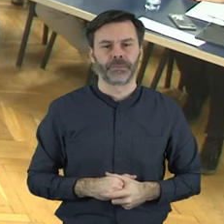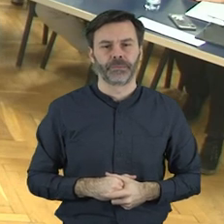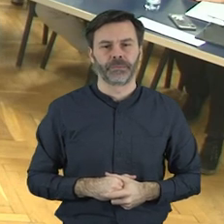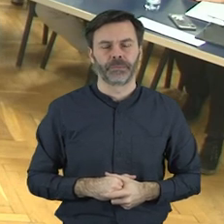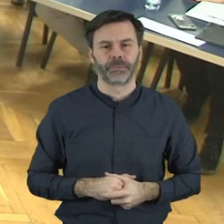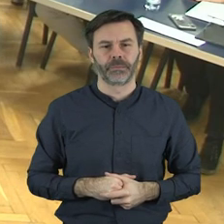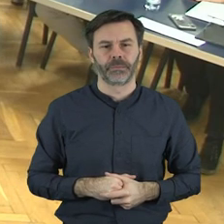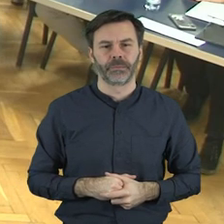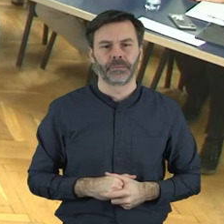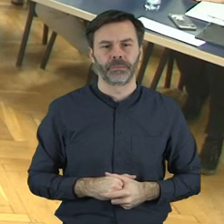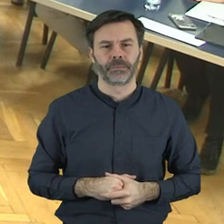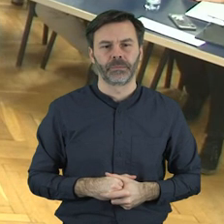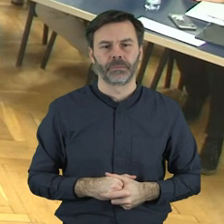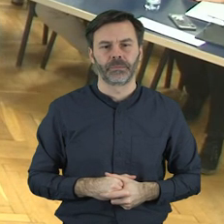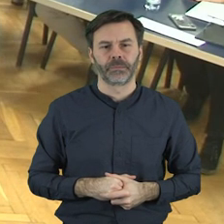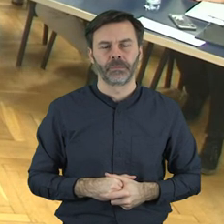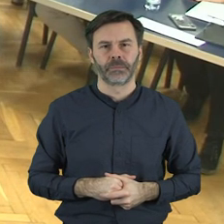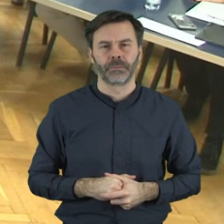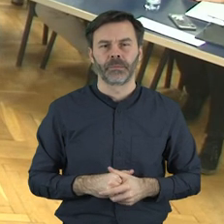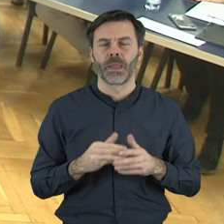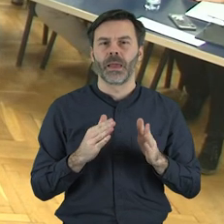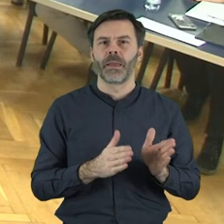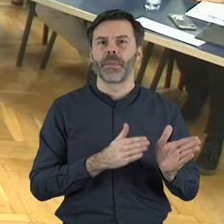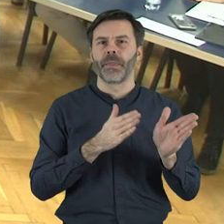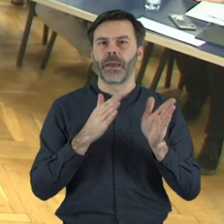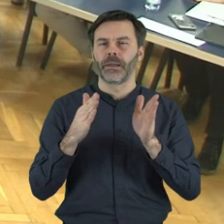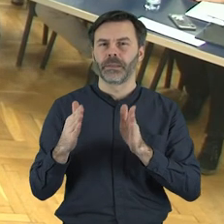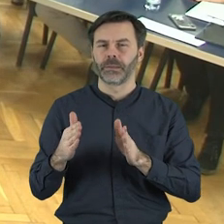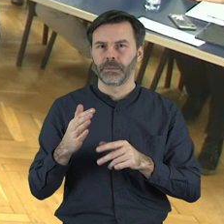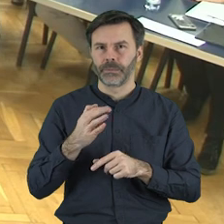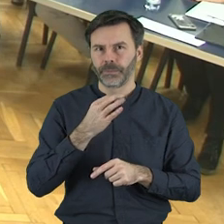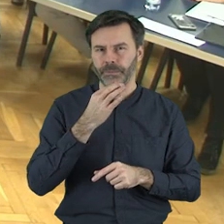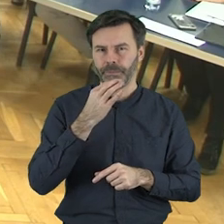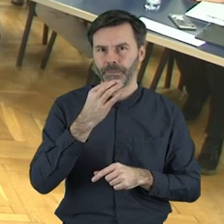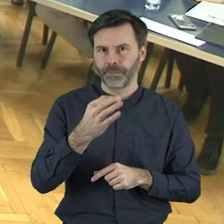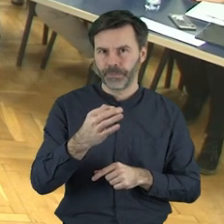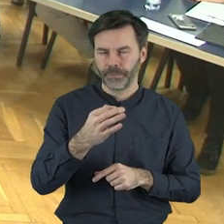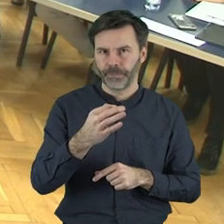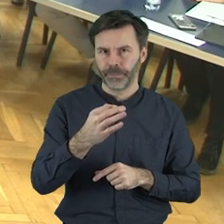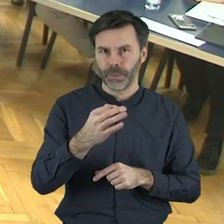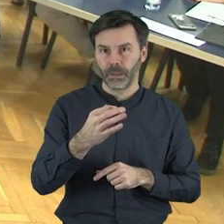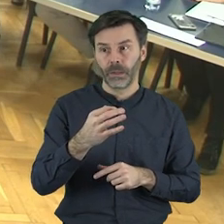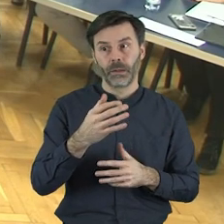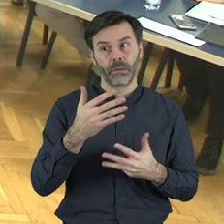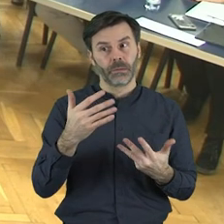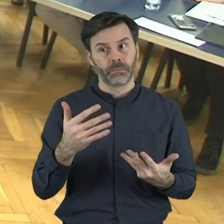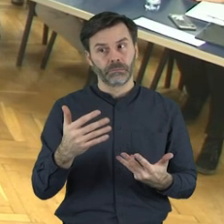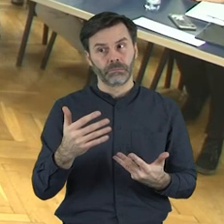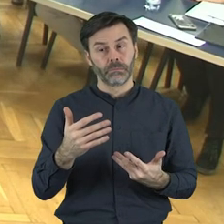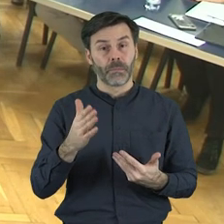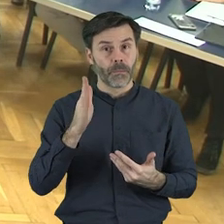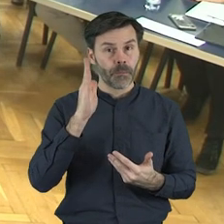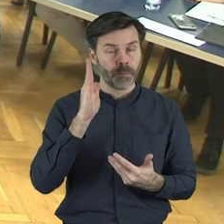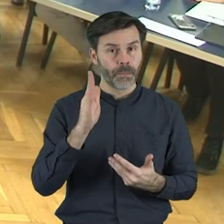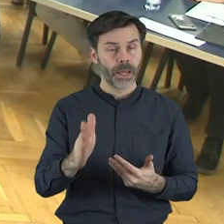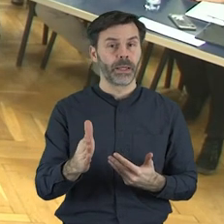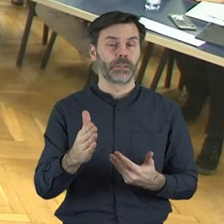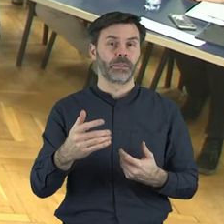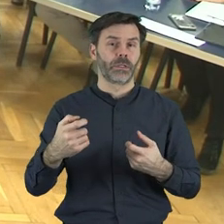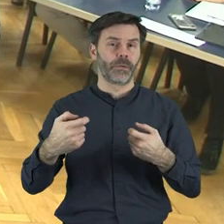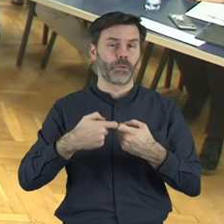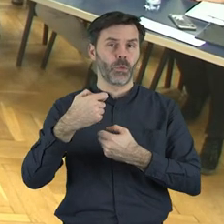czy rozważana jest współpraca z innymi szpitalami